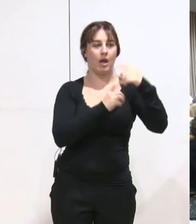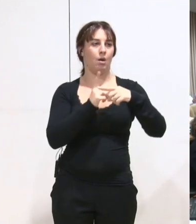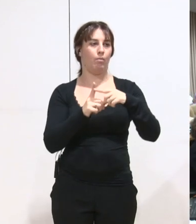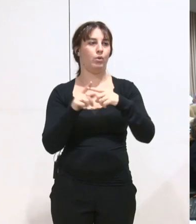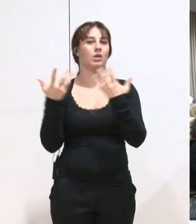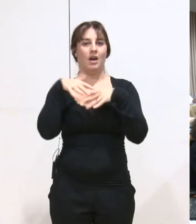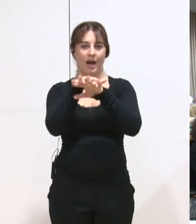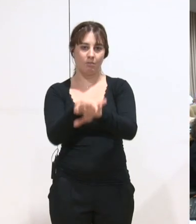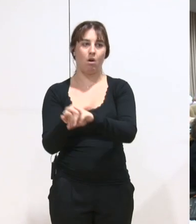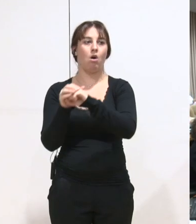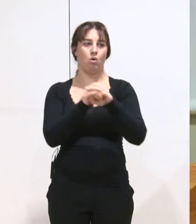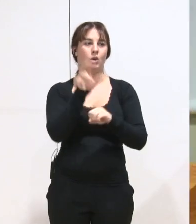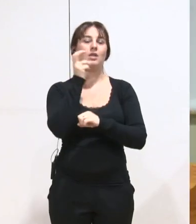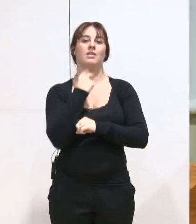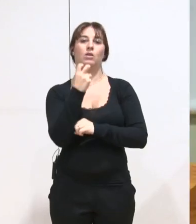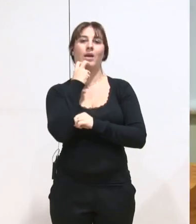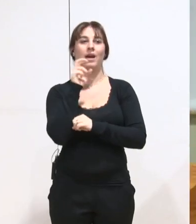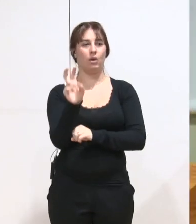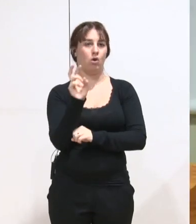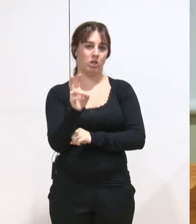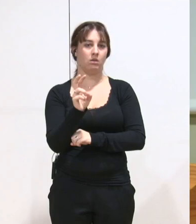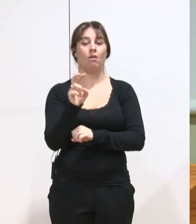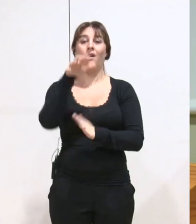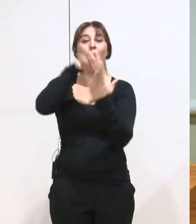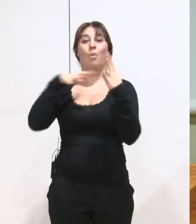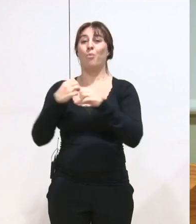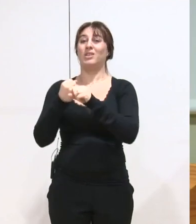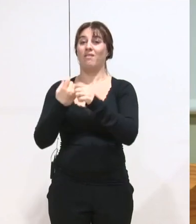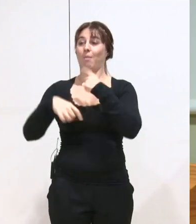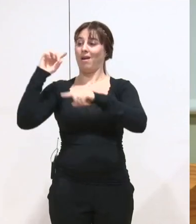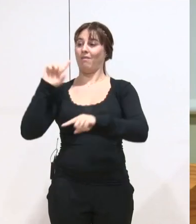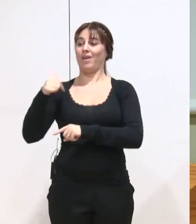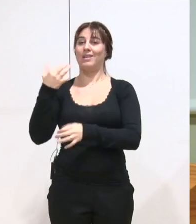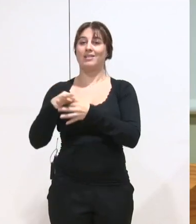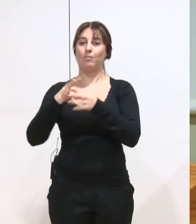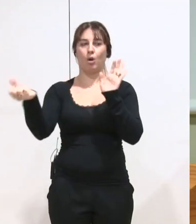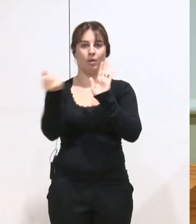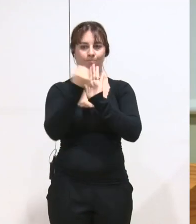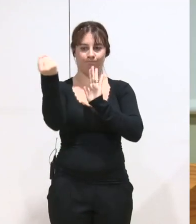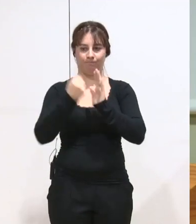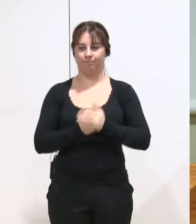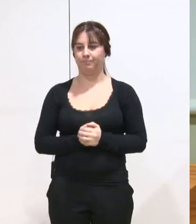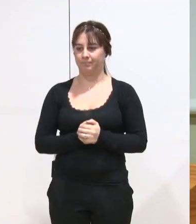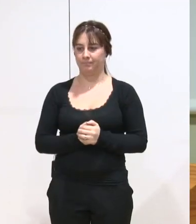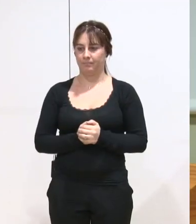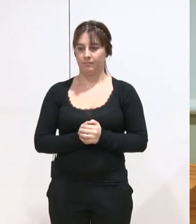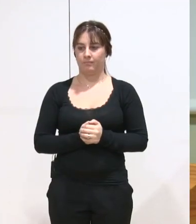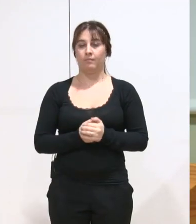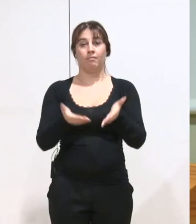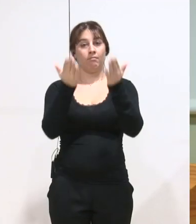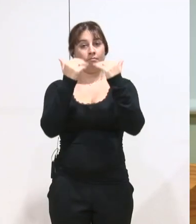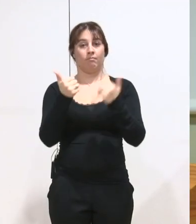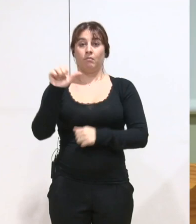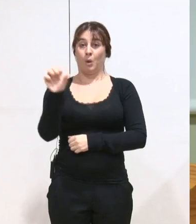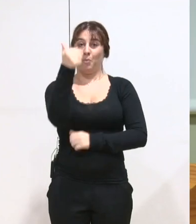Rassemblement citoyen de la gauche et des écologistes. Ce procès-verbal est donc approuvé. Nous abordons la première